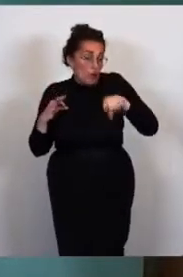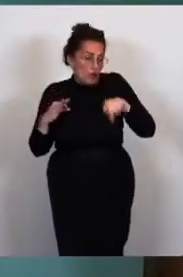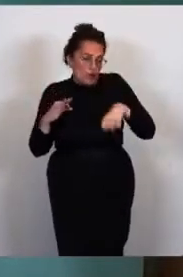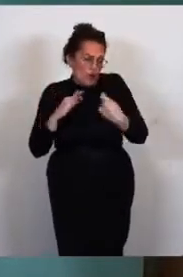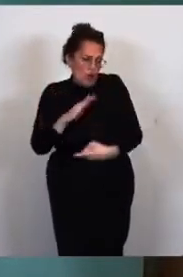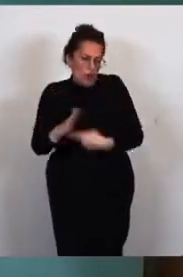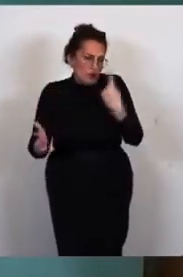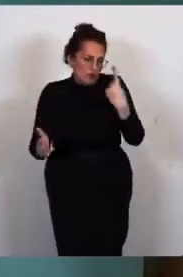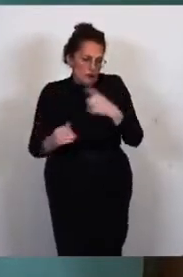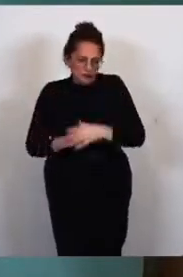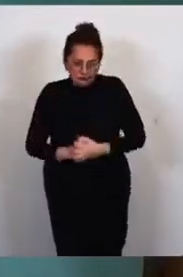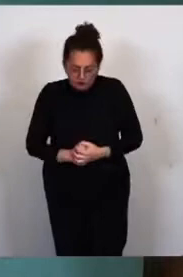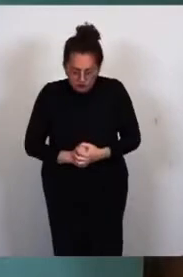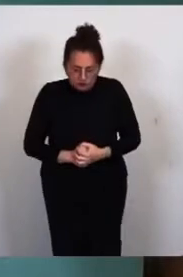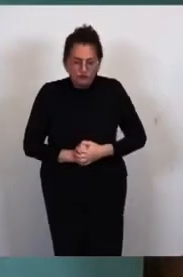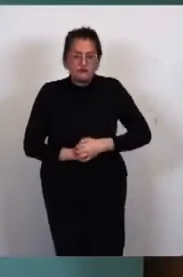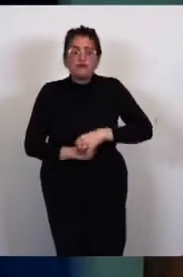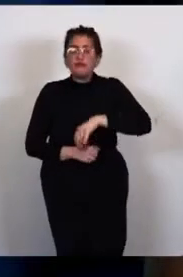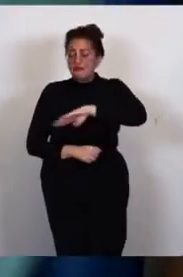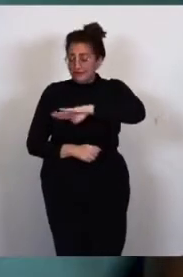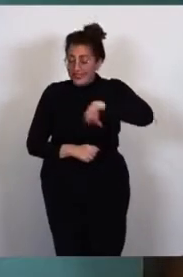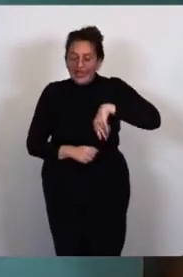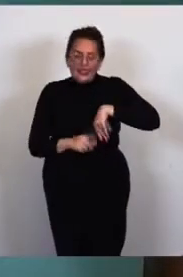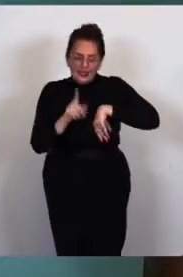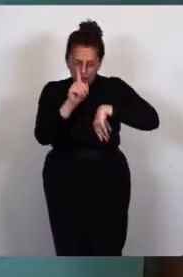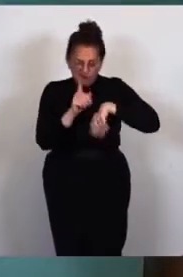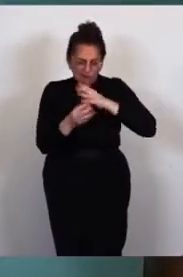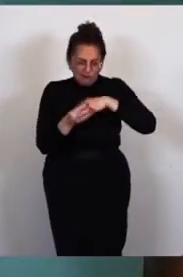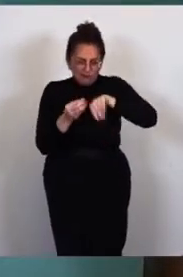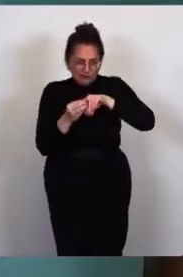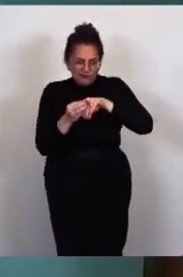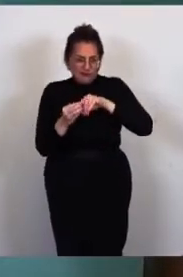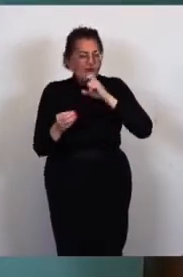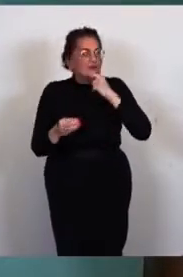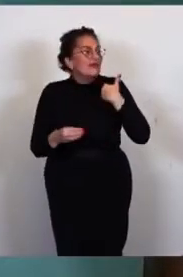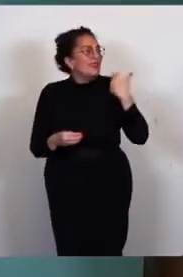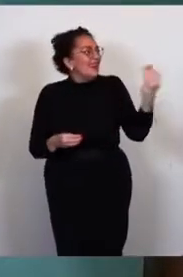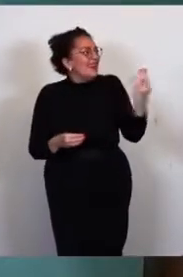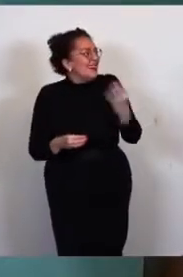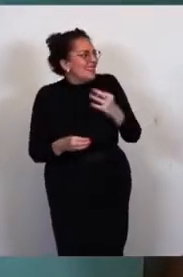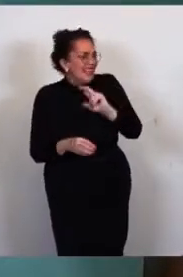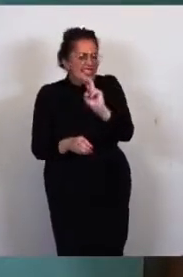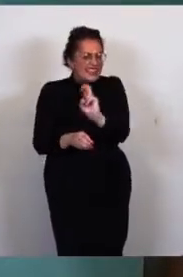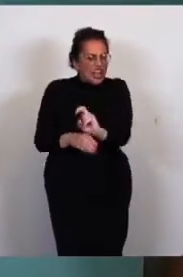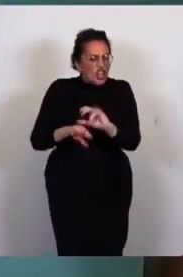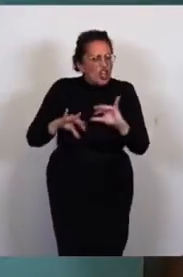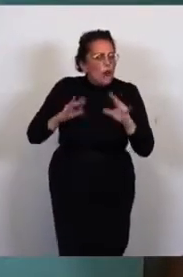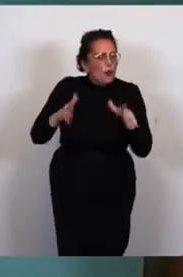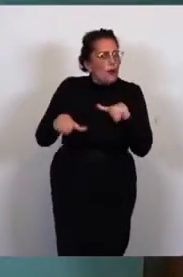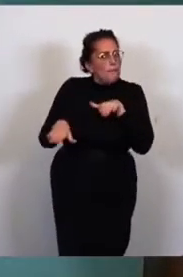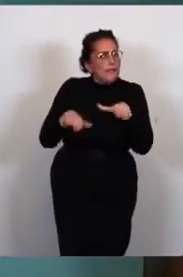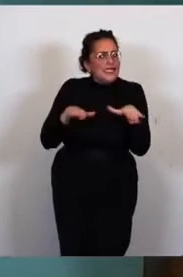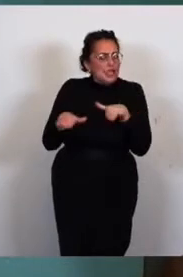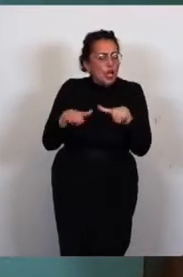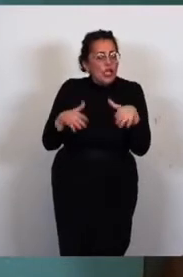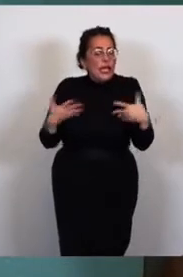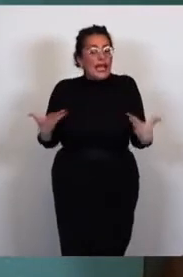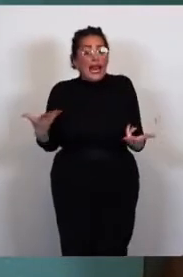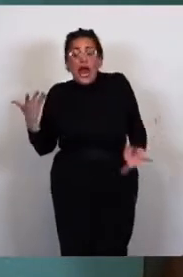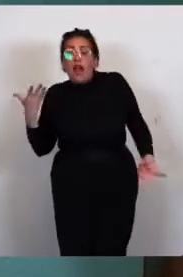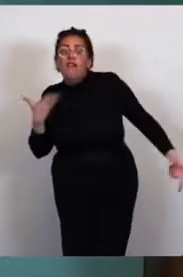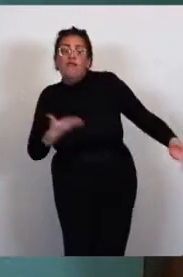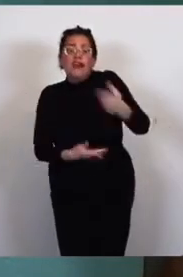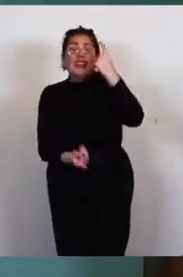point, autre complément, Madame Famille, vous avez évoqué d'autres modes de garde, c'était pas l'objet de la discussion aujourd'hui, mais on travaille avec Fanny